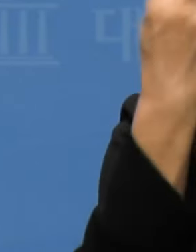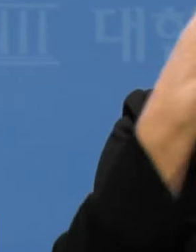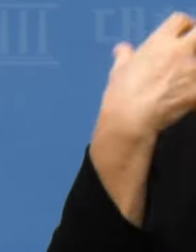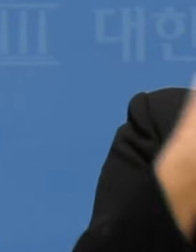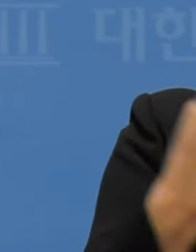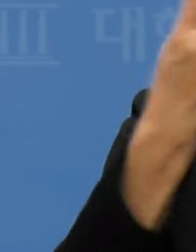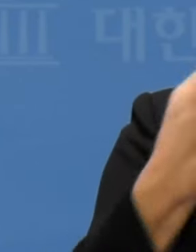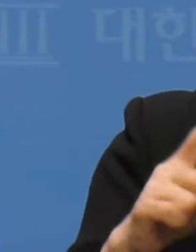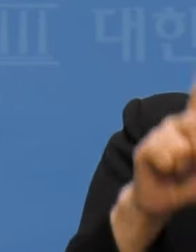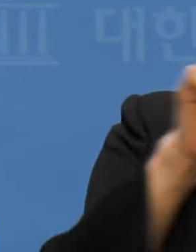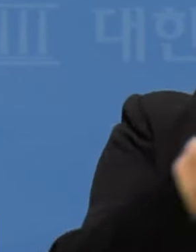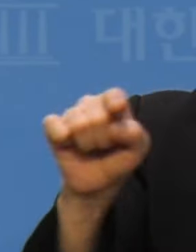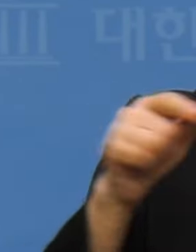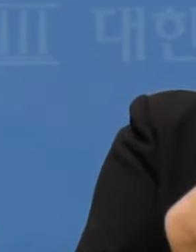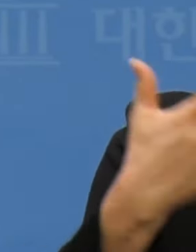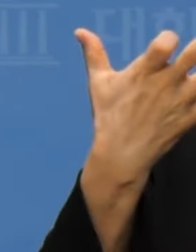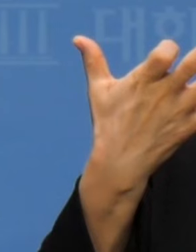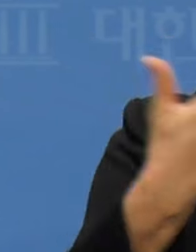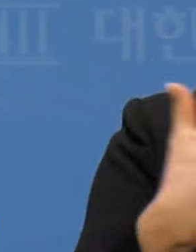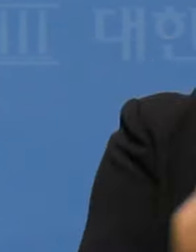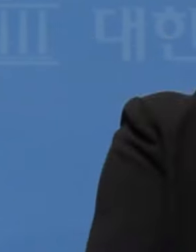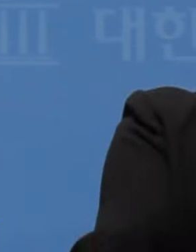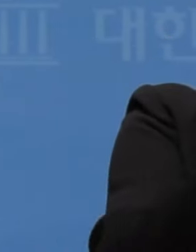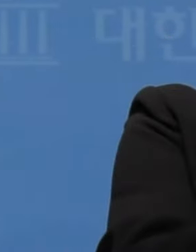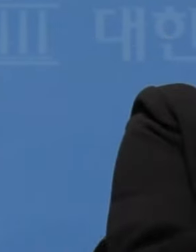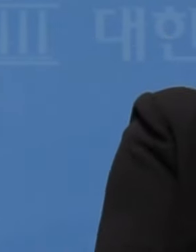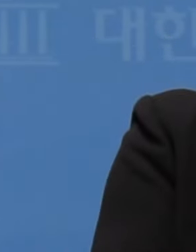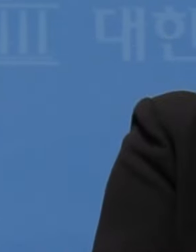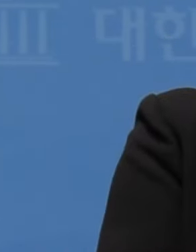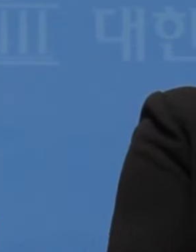질병관리청은 2021년부터 코로나19 백신 구입 비용으로 7조